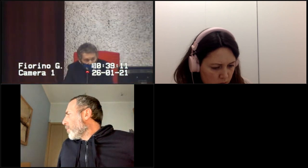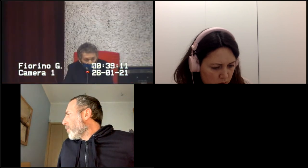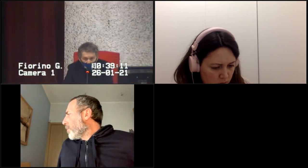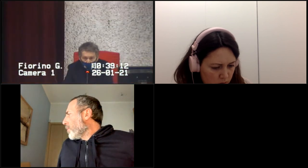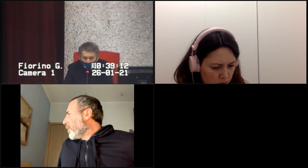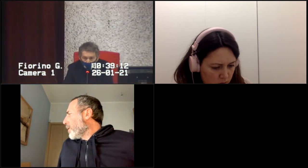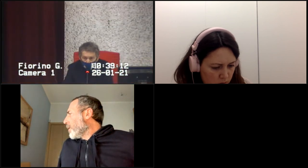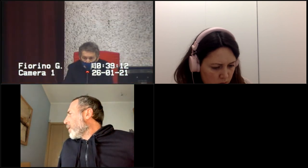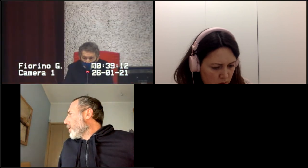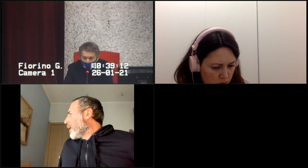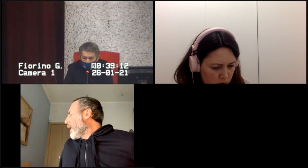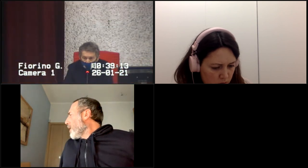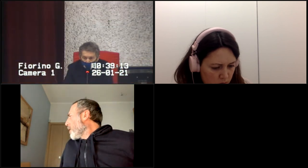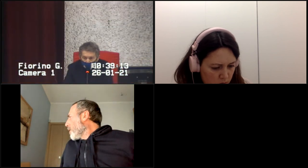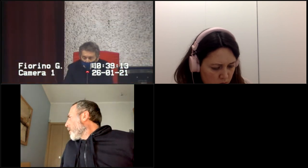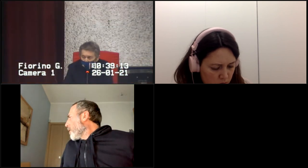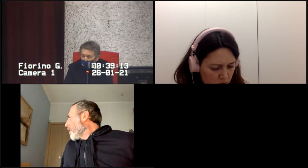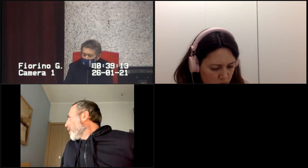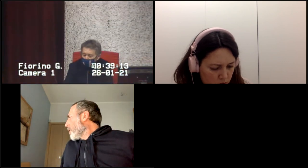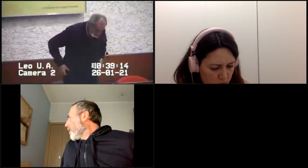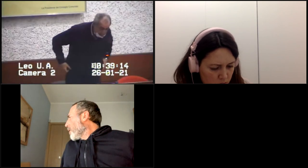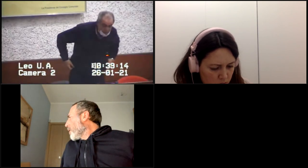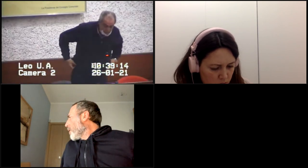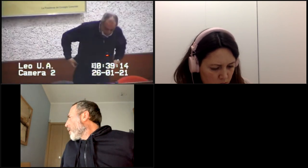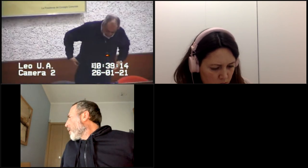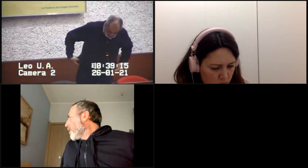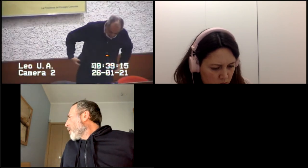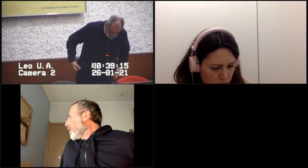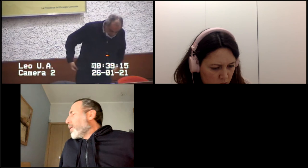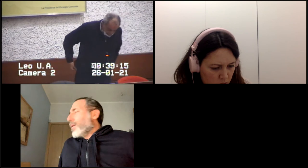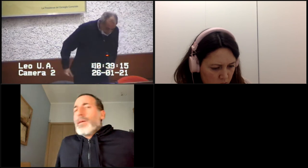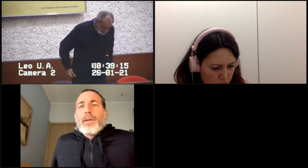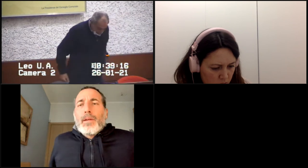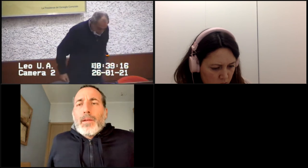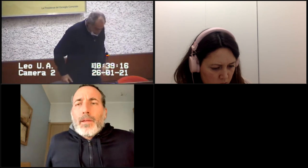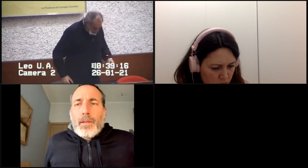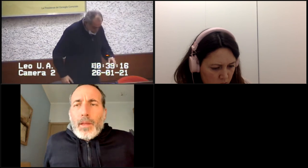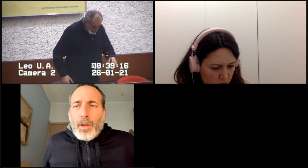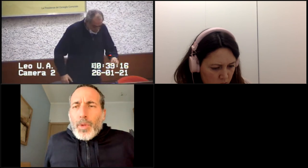Prego, consigliere Leo, ha chiesto la parola, facoltà. Grazie, Presidente.